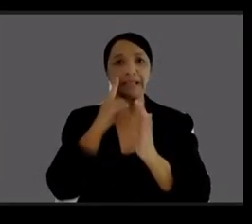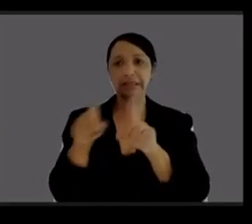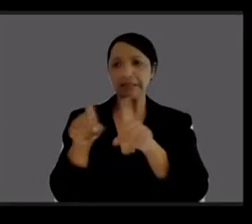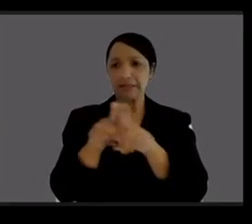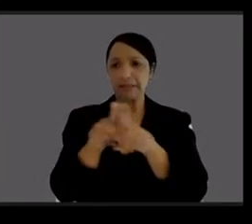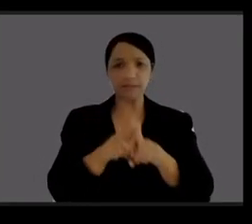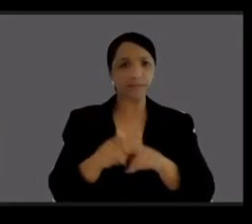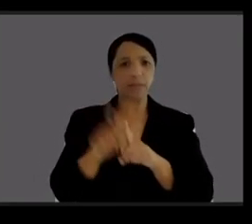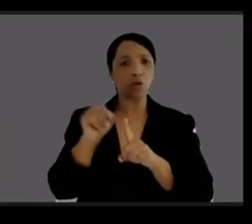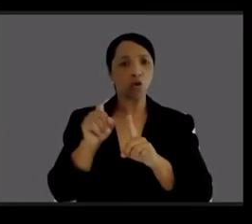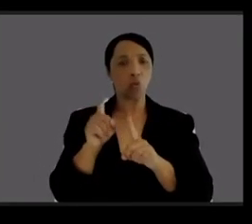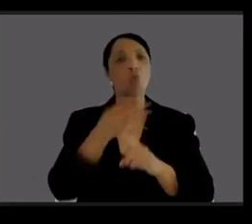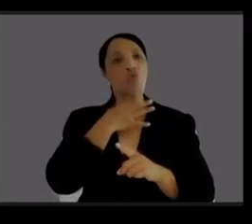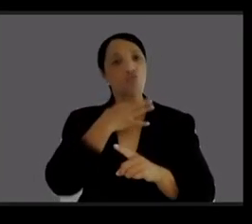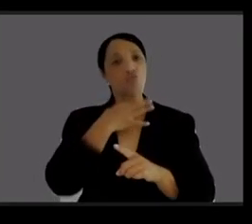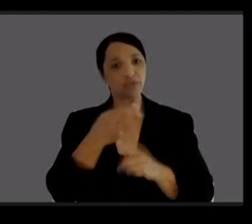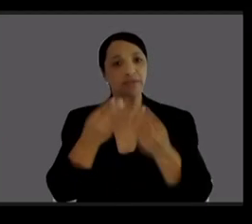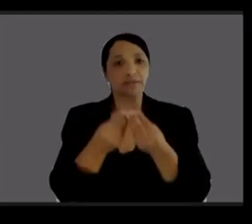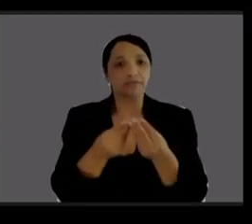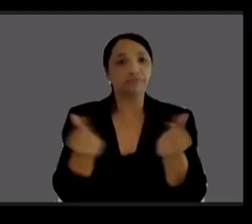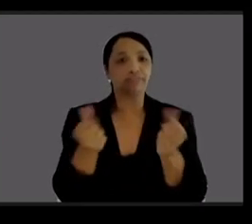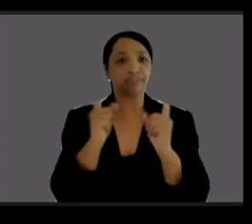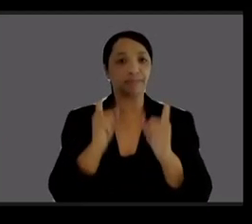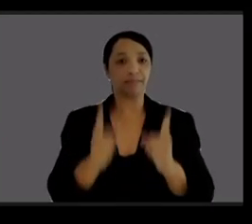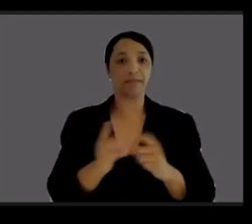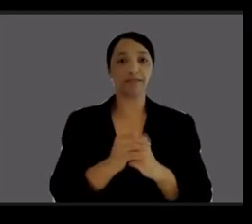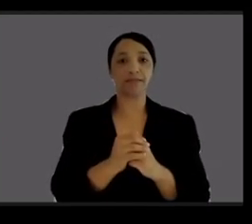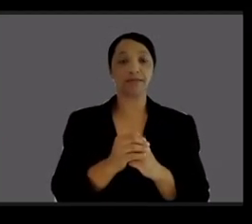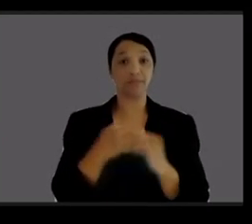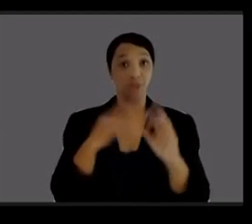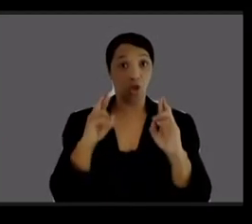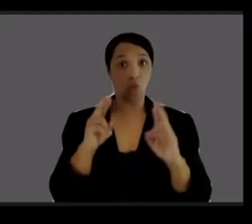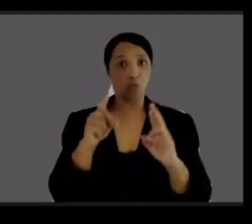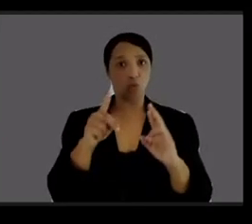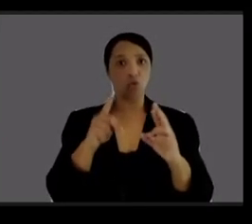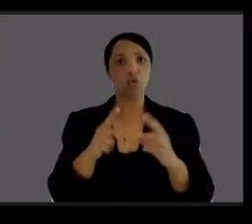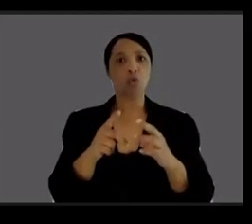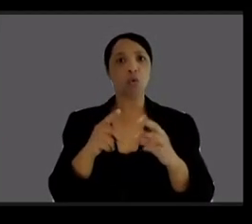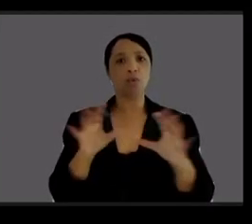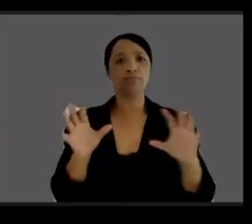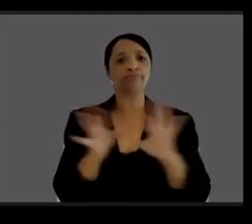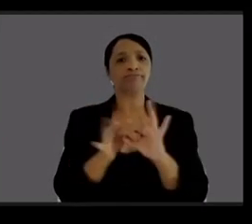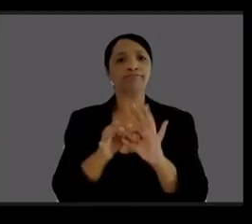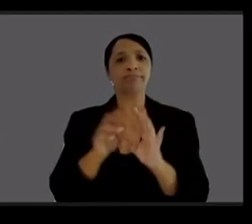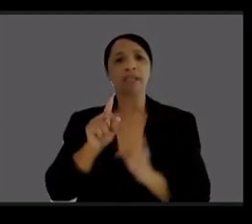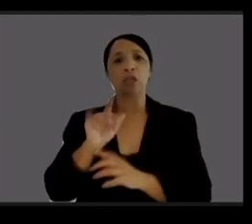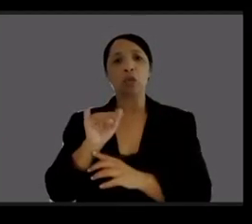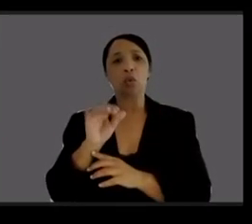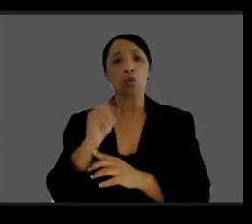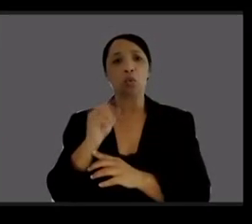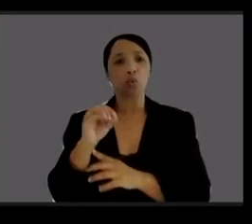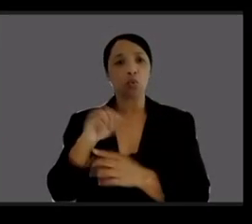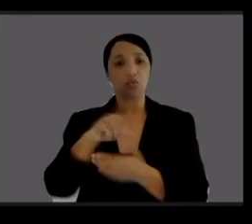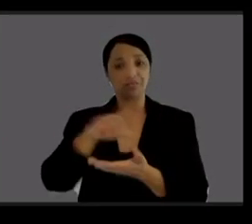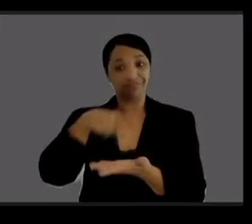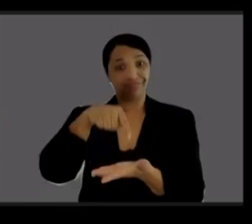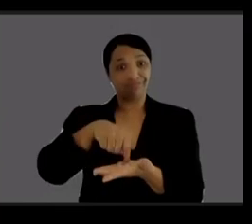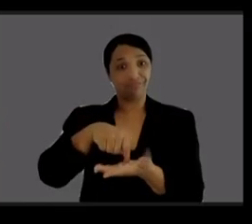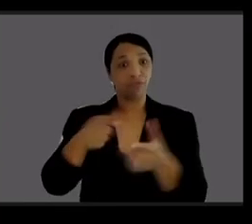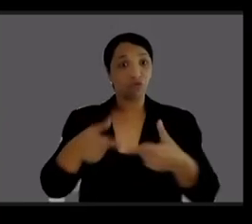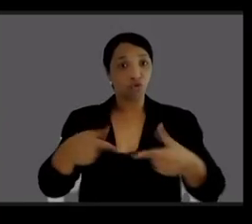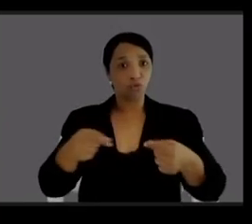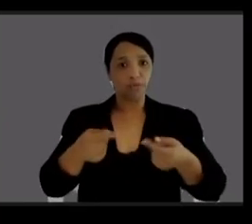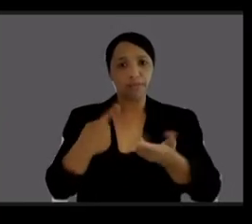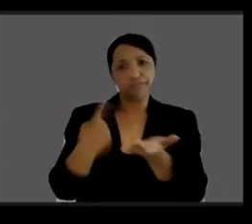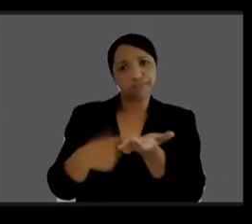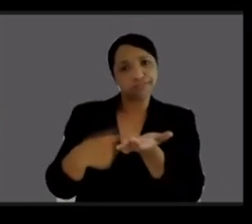免闭门造车，并有效地应对出现的新的风险。我期待着京都的会议会为推进我们的集体努力提供重